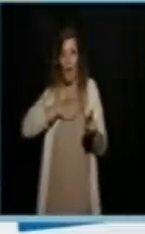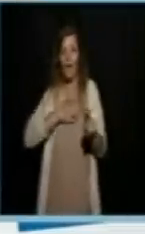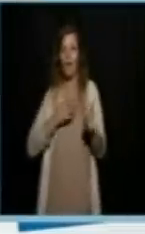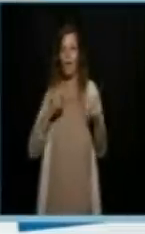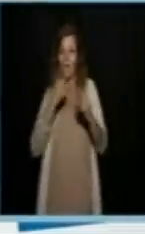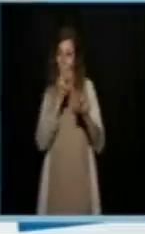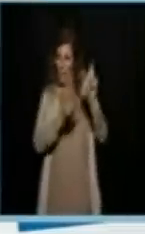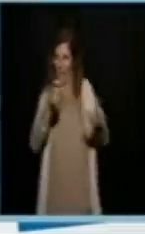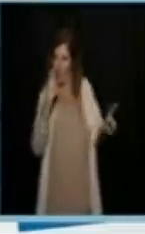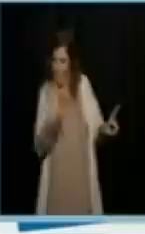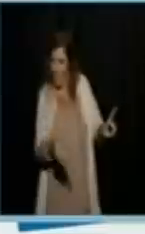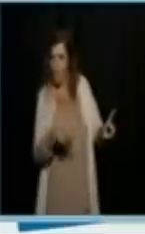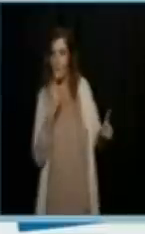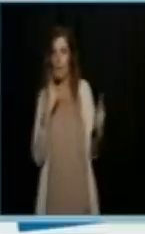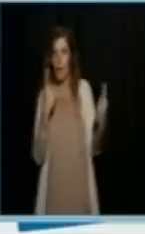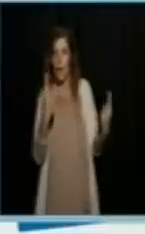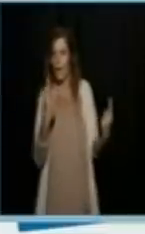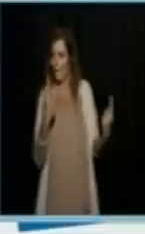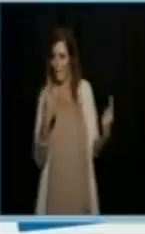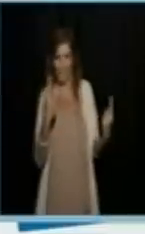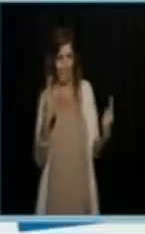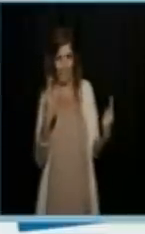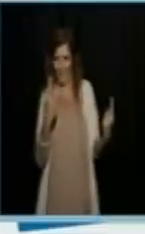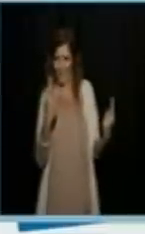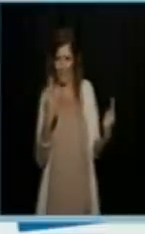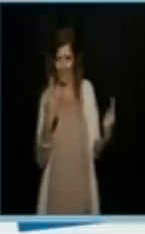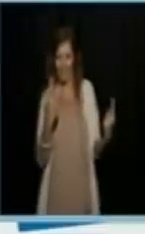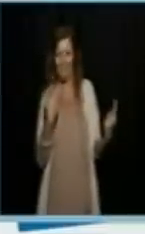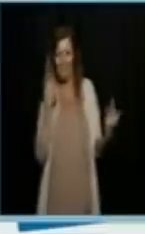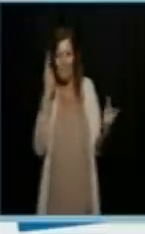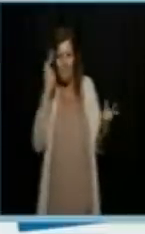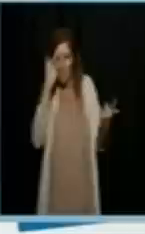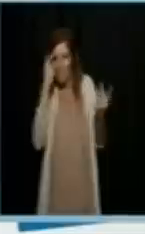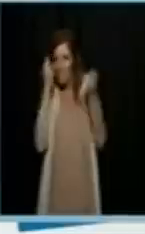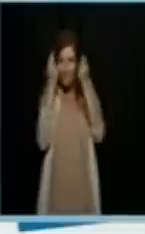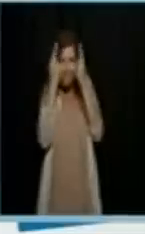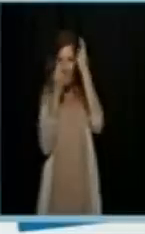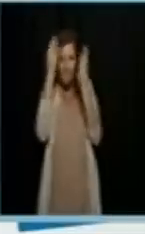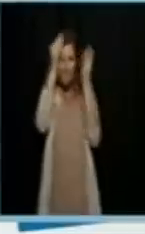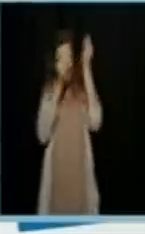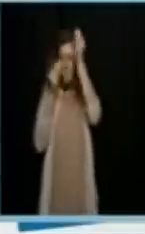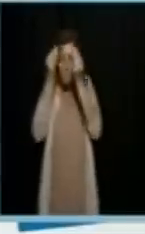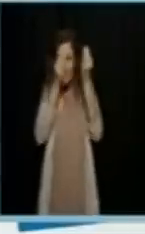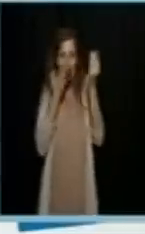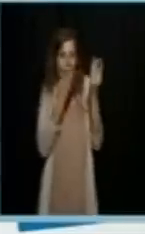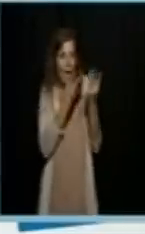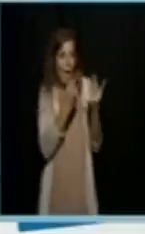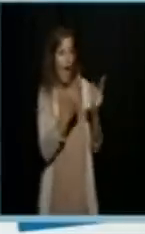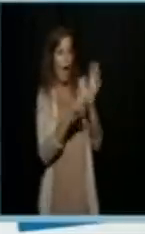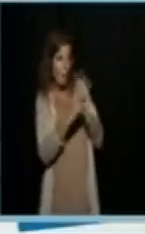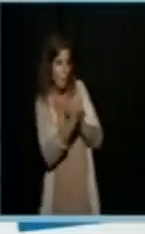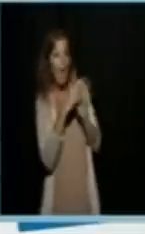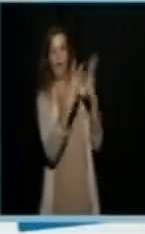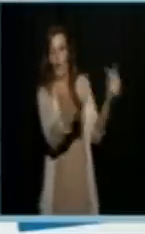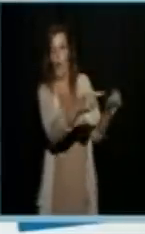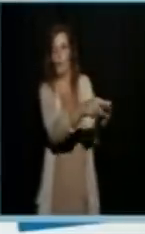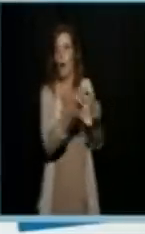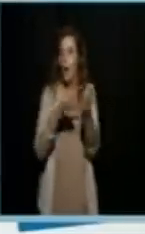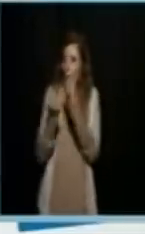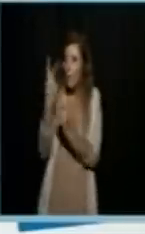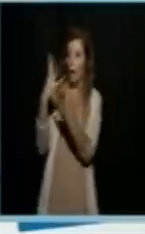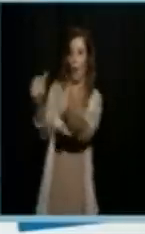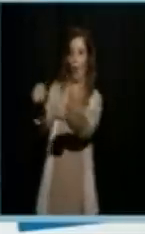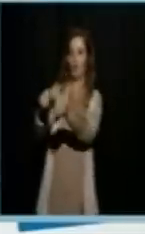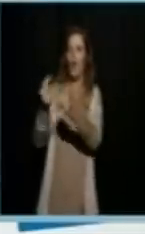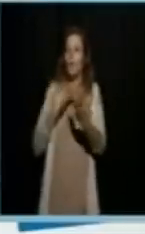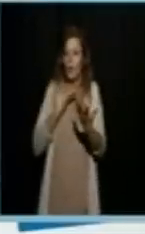aspettare, non si sono accontentati, ma hanno inventato soluzioni. Hanno trovato soluzioni concrete che semplicemente hanno risolto